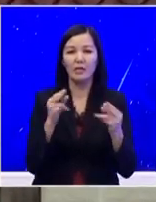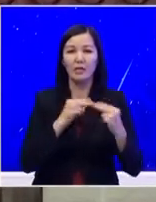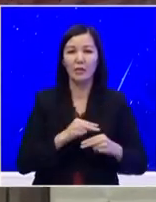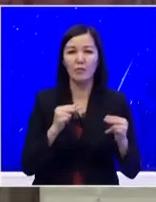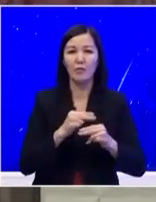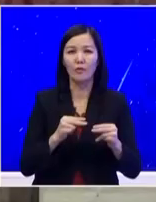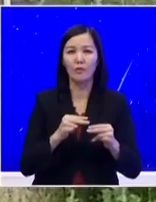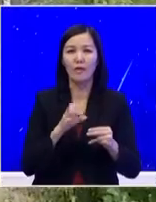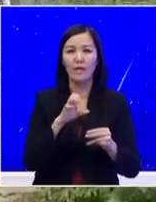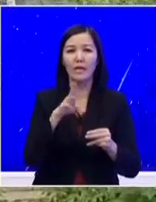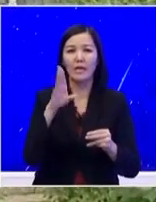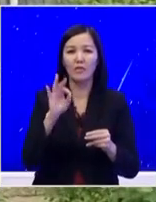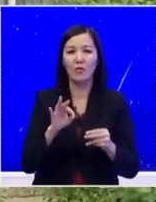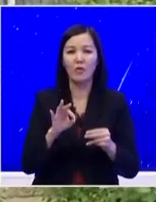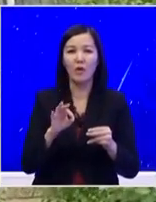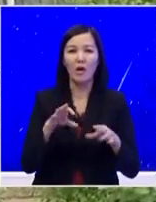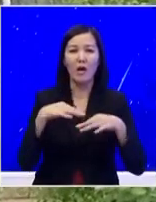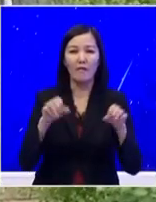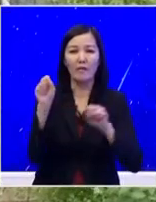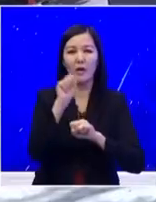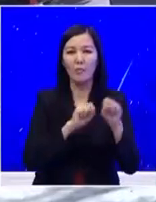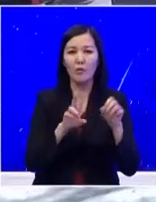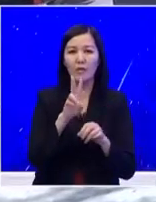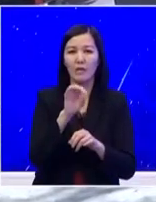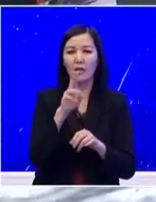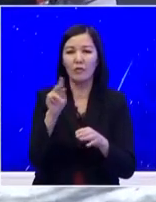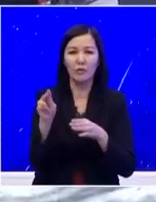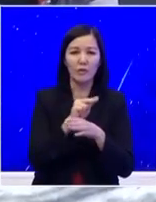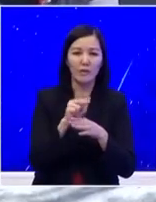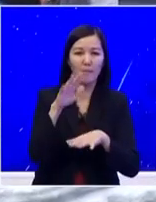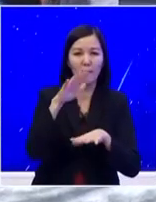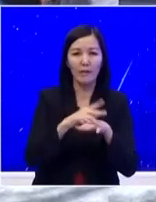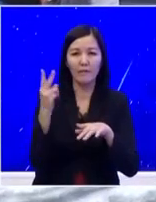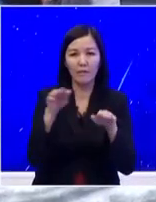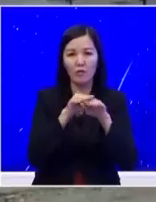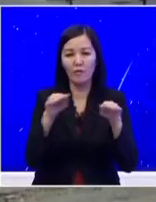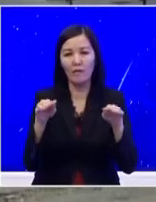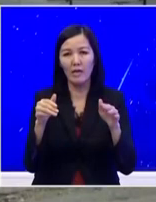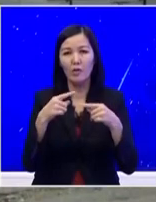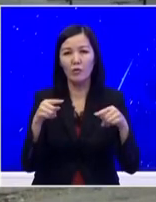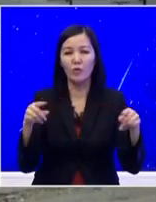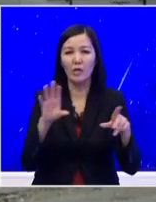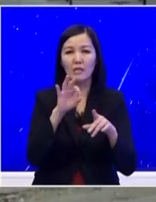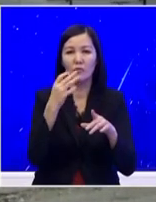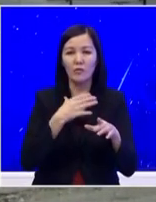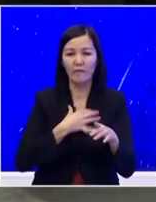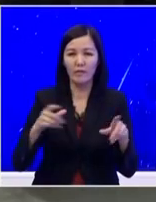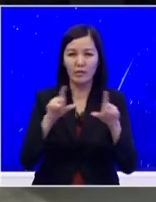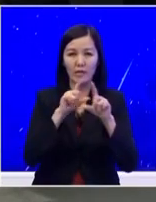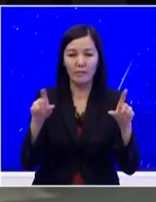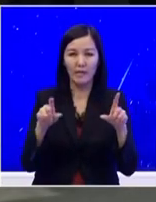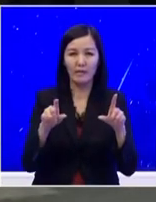работать владельцам СТО, автомоек, нотариусов, шиномонтажек, банкам второго уровня и ряда другим социально важным